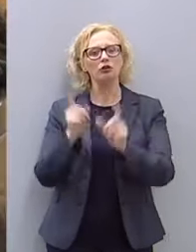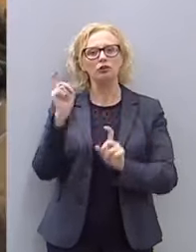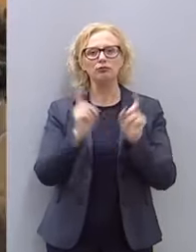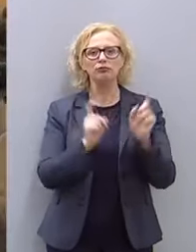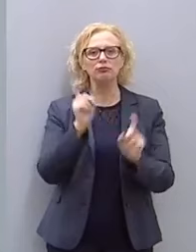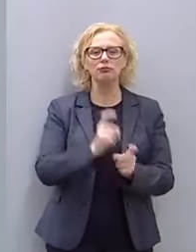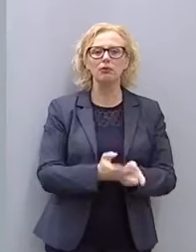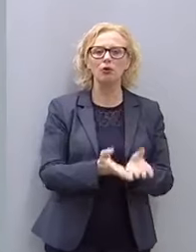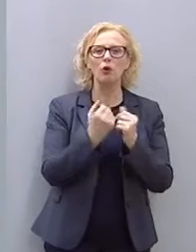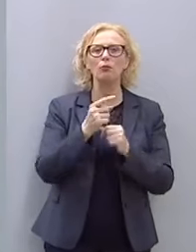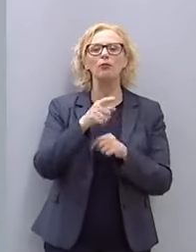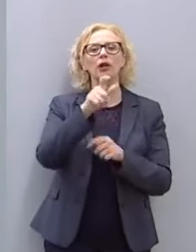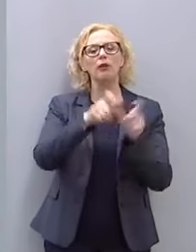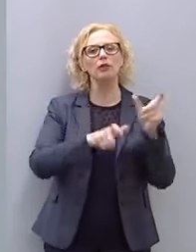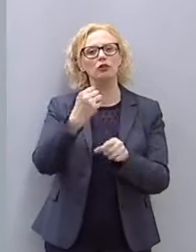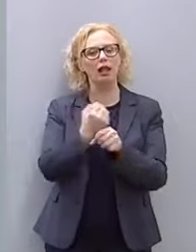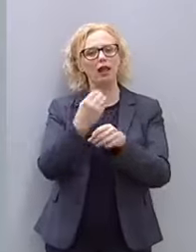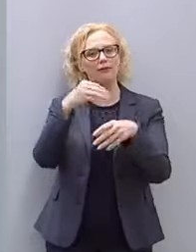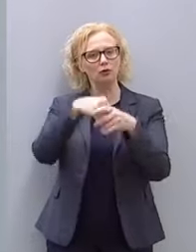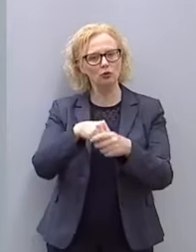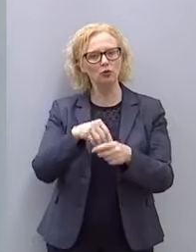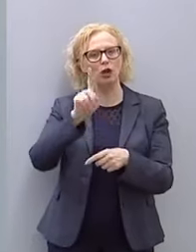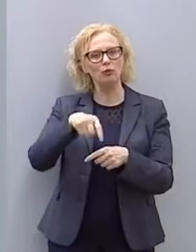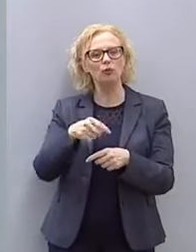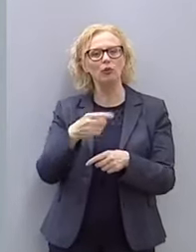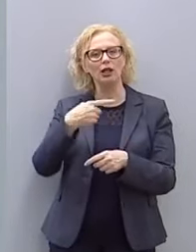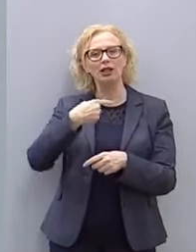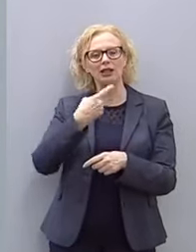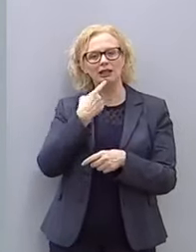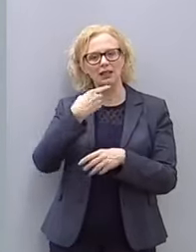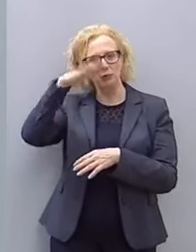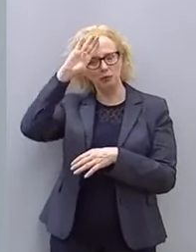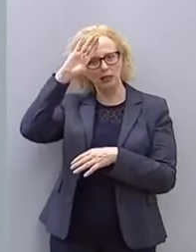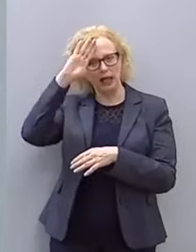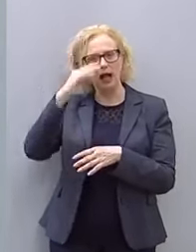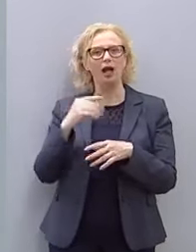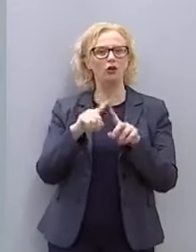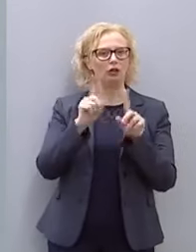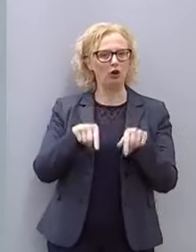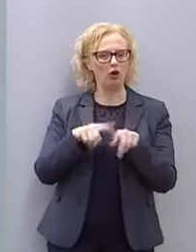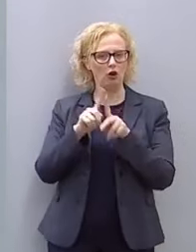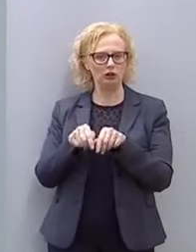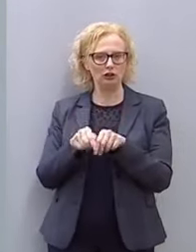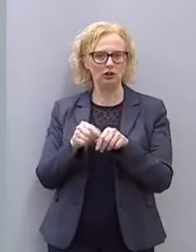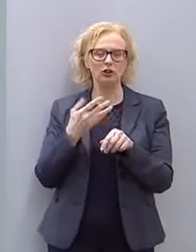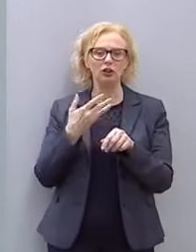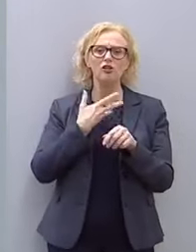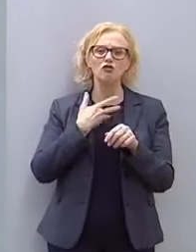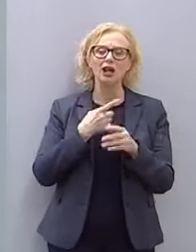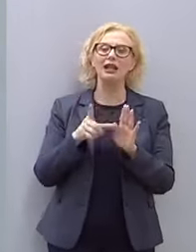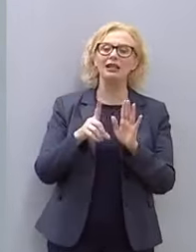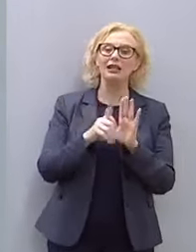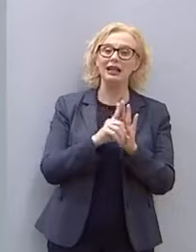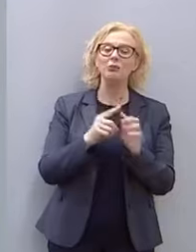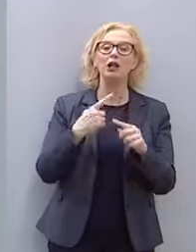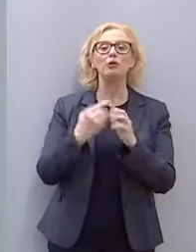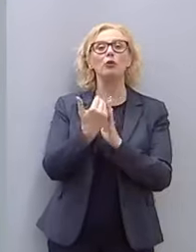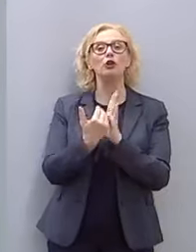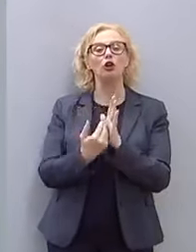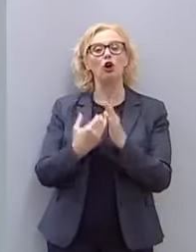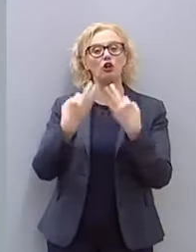i dipendenti e per i proprietari di queste di queste attività quindi alla lealtà la delibera c'è un protocollo di sicurezza che